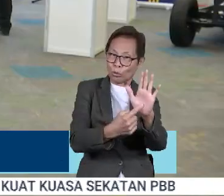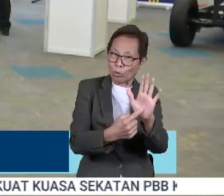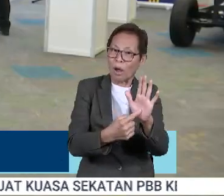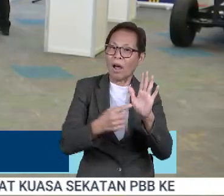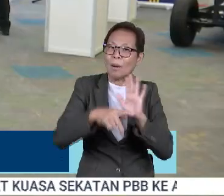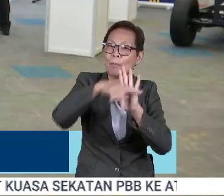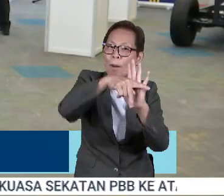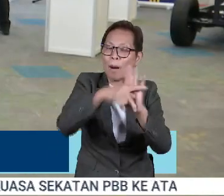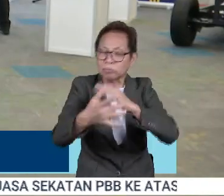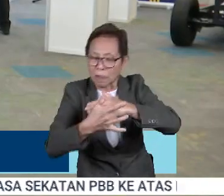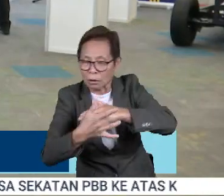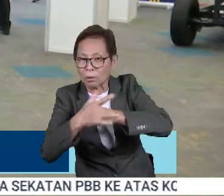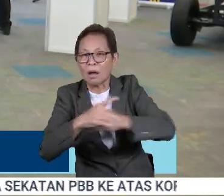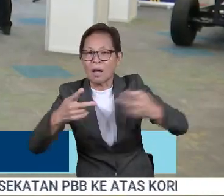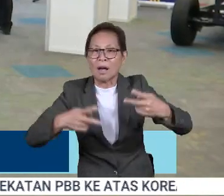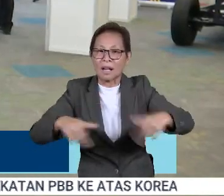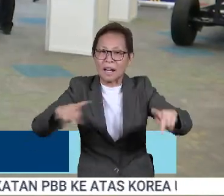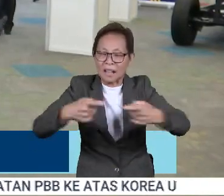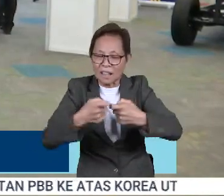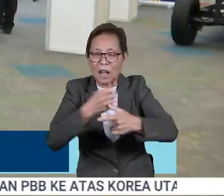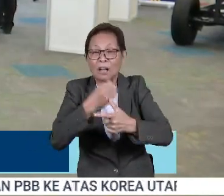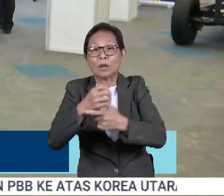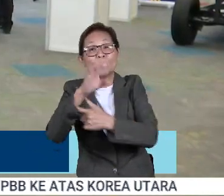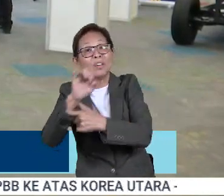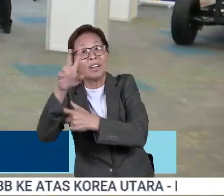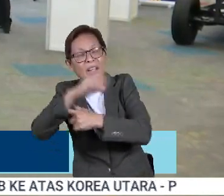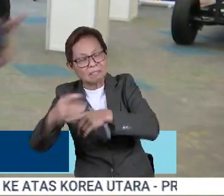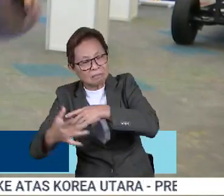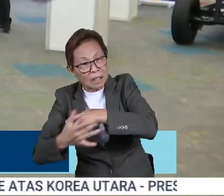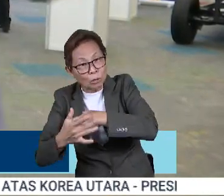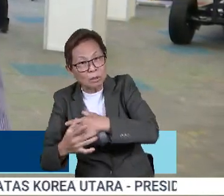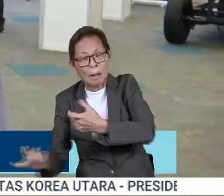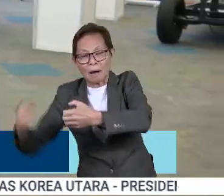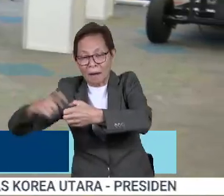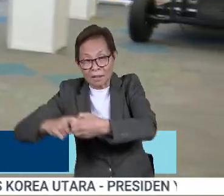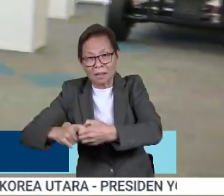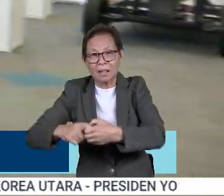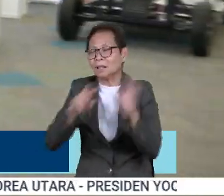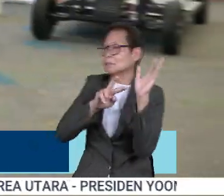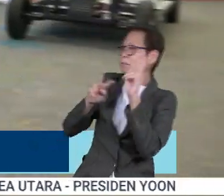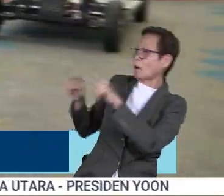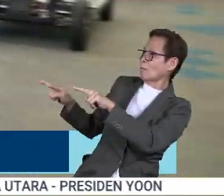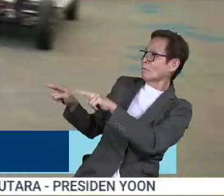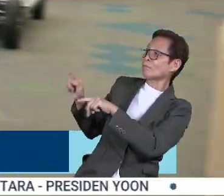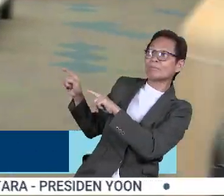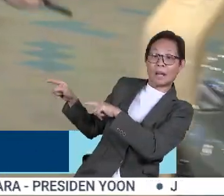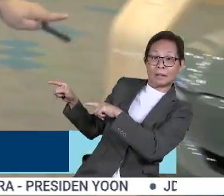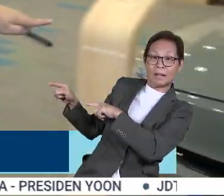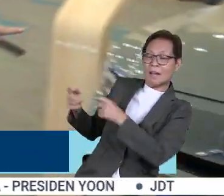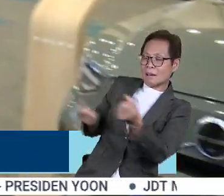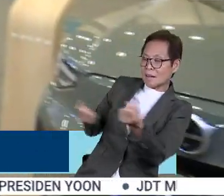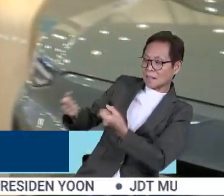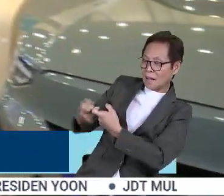teknologi dan teknologi yang berkaitan ah mungkin boleh ke sebelah eh kandang Ini adalah sebuah